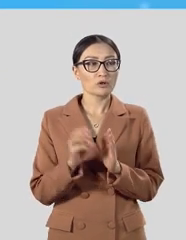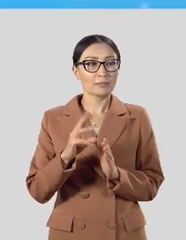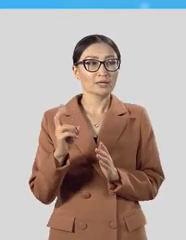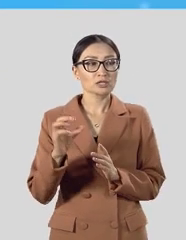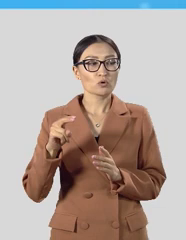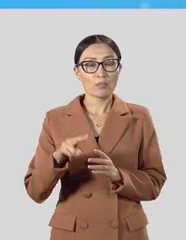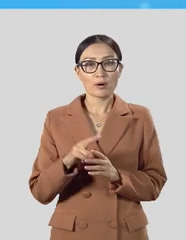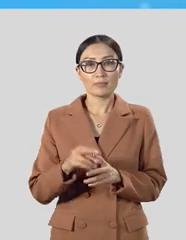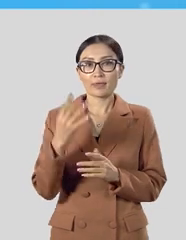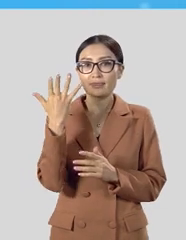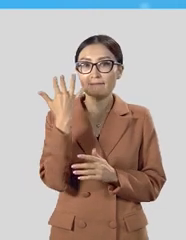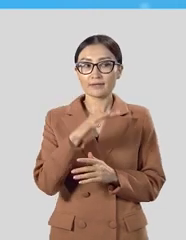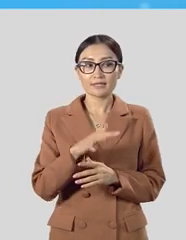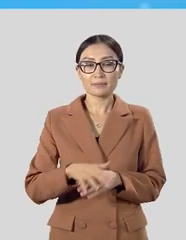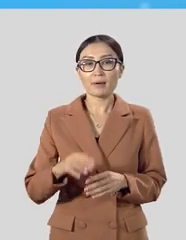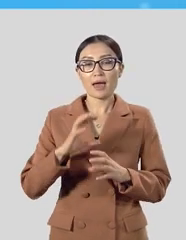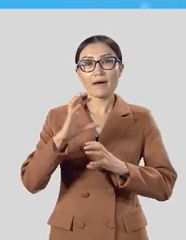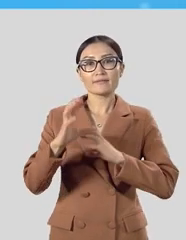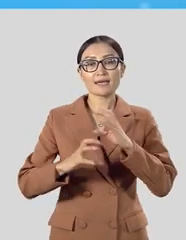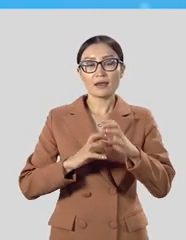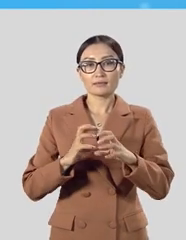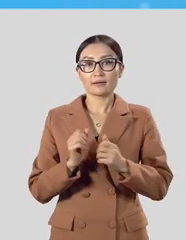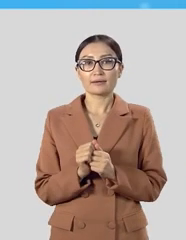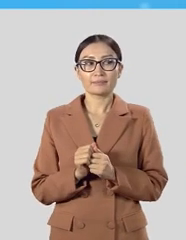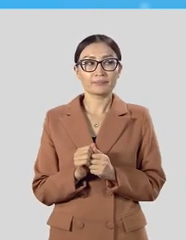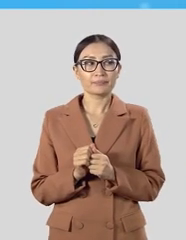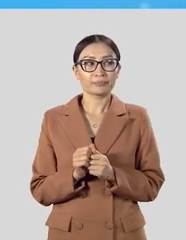микроскопом. Невидимая вселенная.